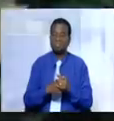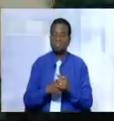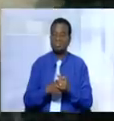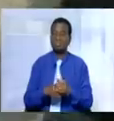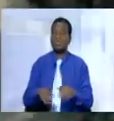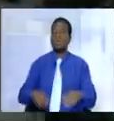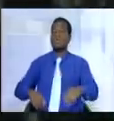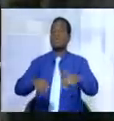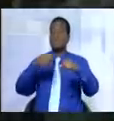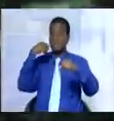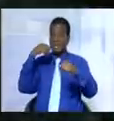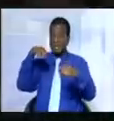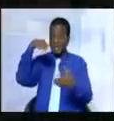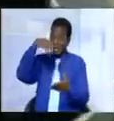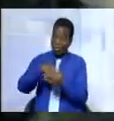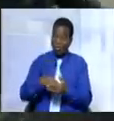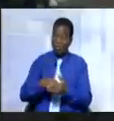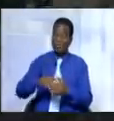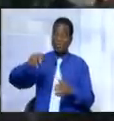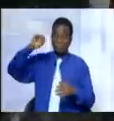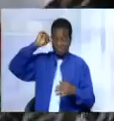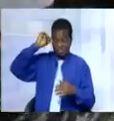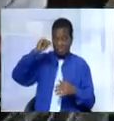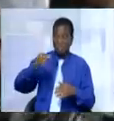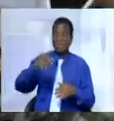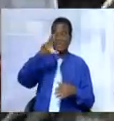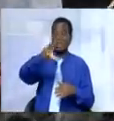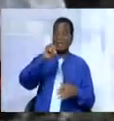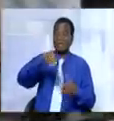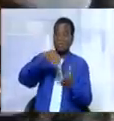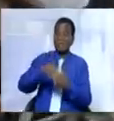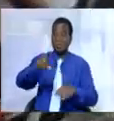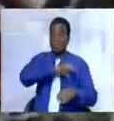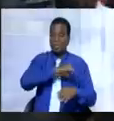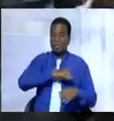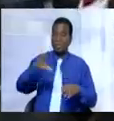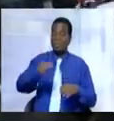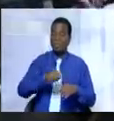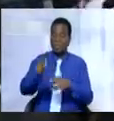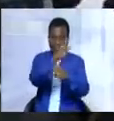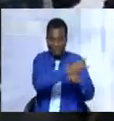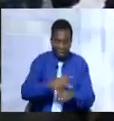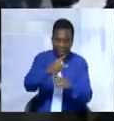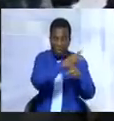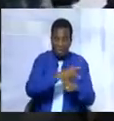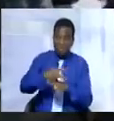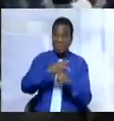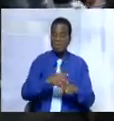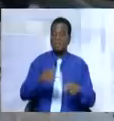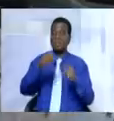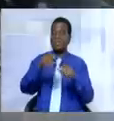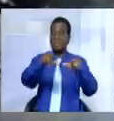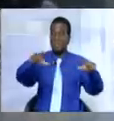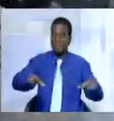de fer politique se durcit en Thaïlande. 15 000 policiers ont repris le contrôle de plusieurs sites occupés par l'opposition qui